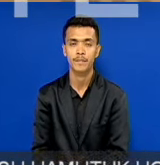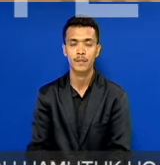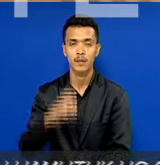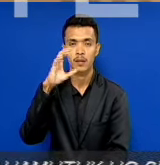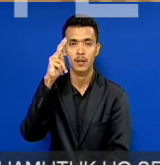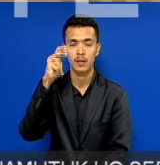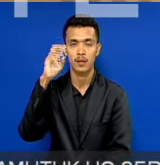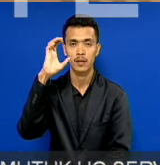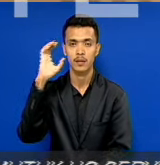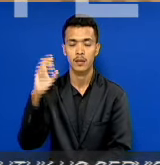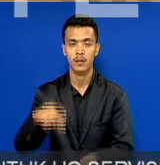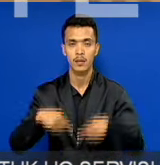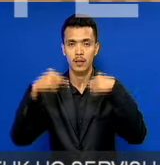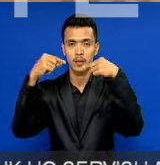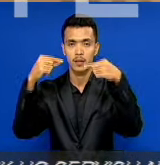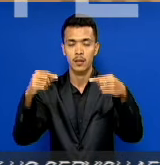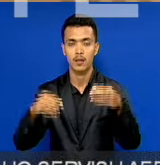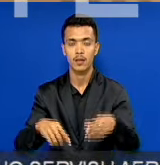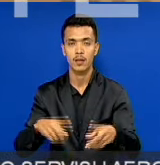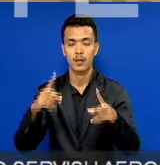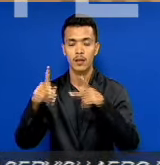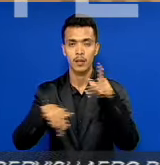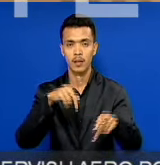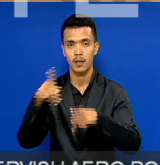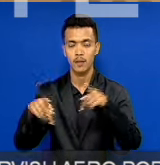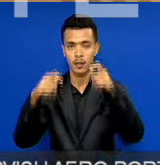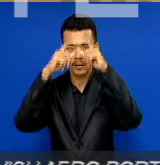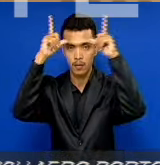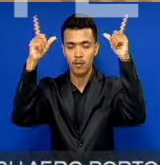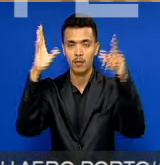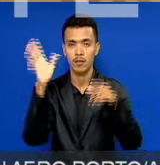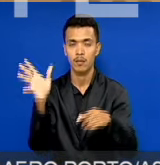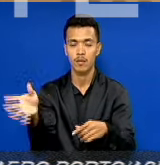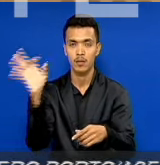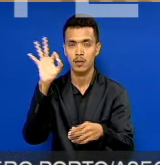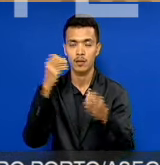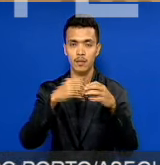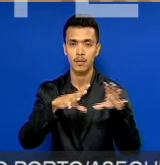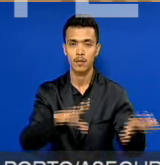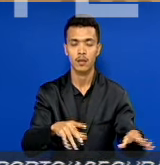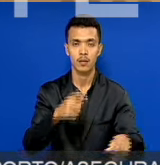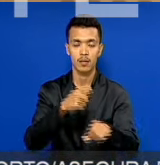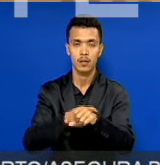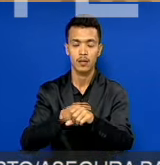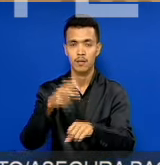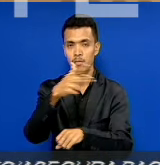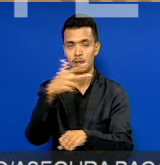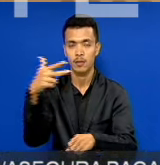Centro Nacional Chegar integra a ONU Cidadão Timor-Leste, Lima Nudura Sensian, Belakon, durante a ocupação Indonésia.